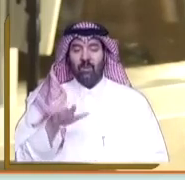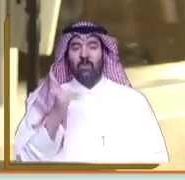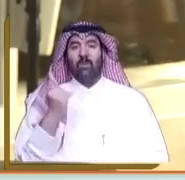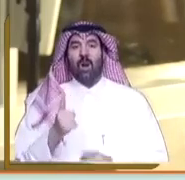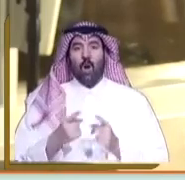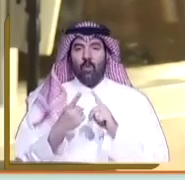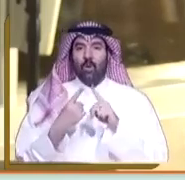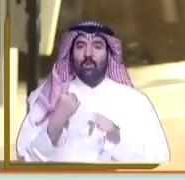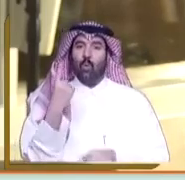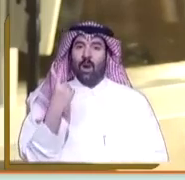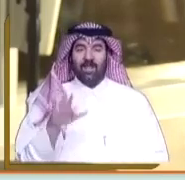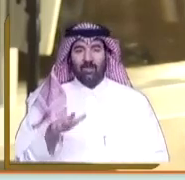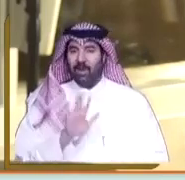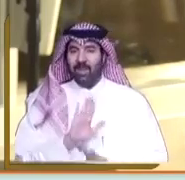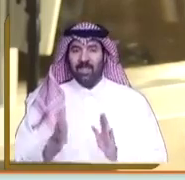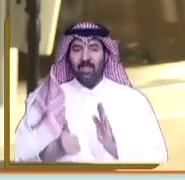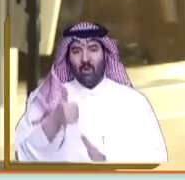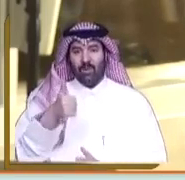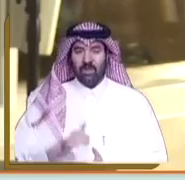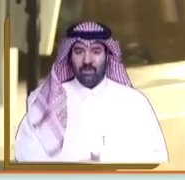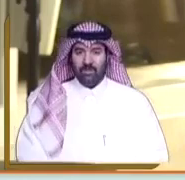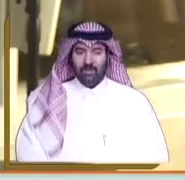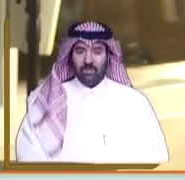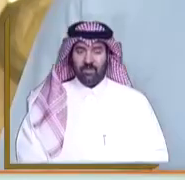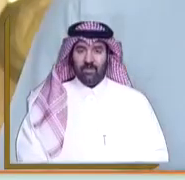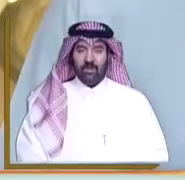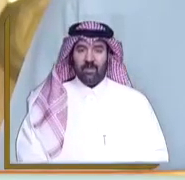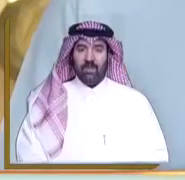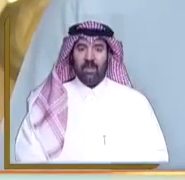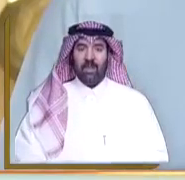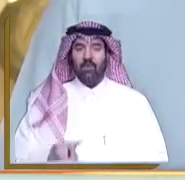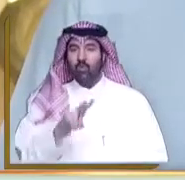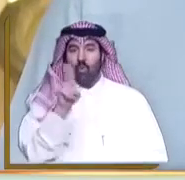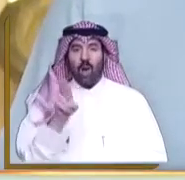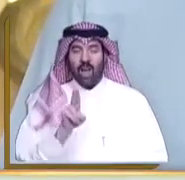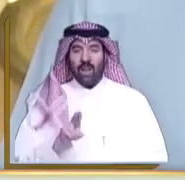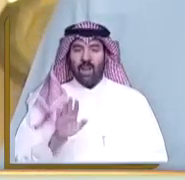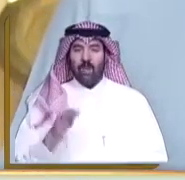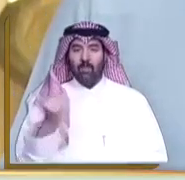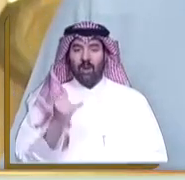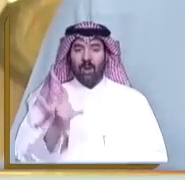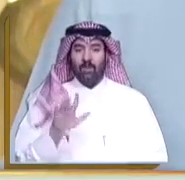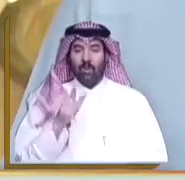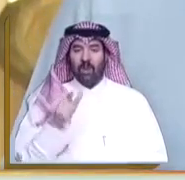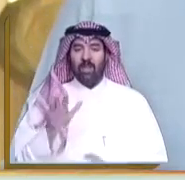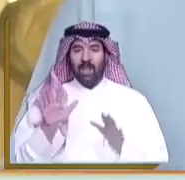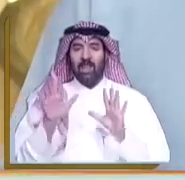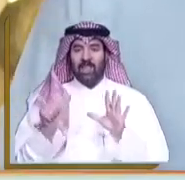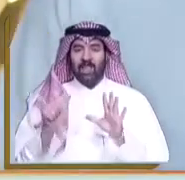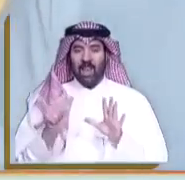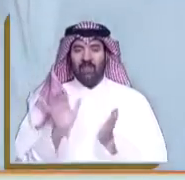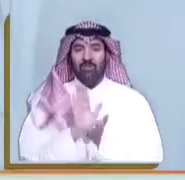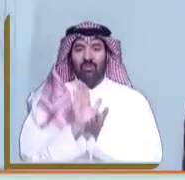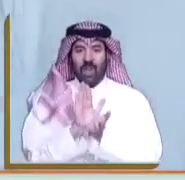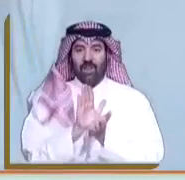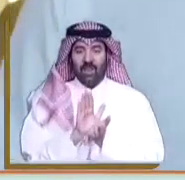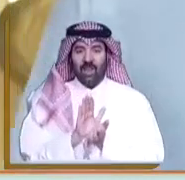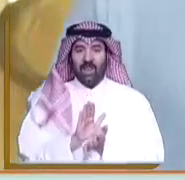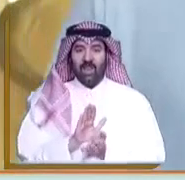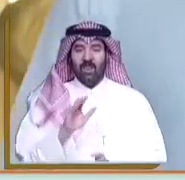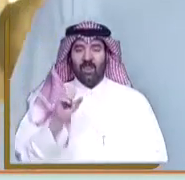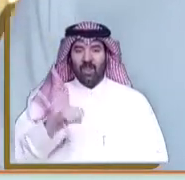يكون هناك فائز واحد فقط. نعم، يعني هناك كما ذكرت خالد 16 جائزة